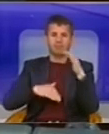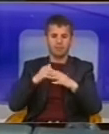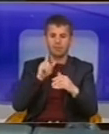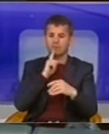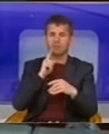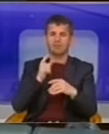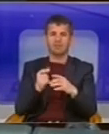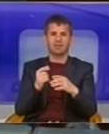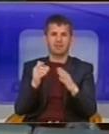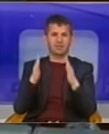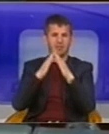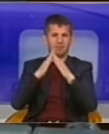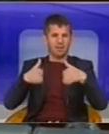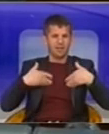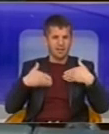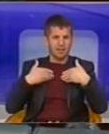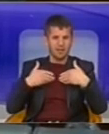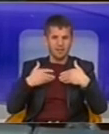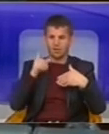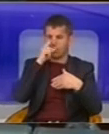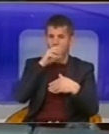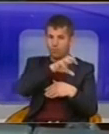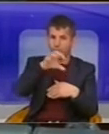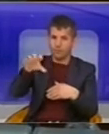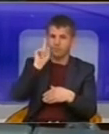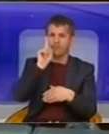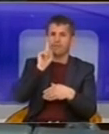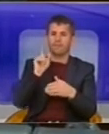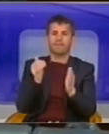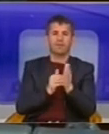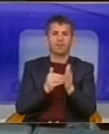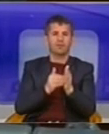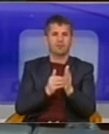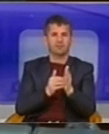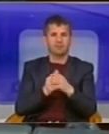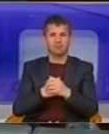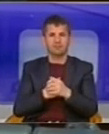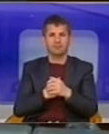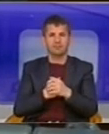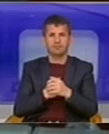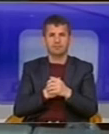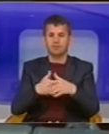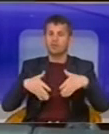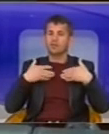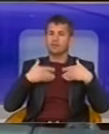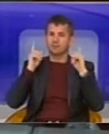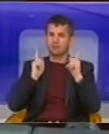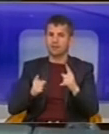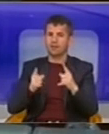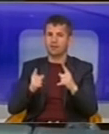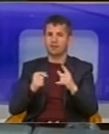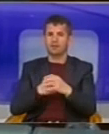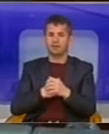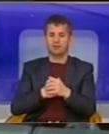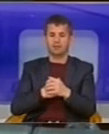planifikohet ndërtimi shtëpive të rinjës në përkomuna, por kjo nuk mjafton. Të rinjët kanë nevoj për ndërtimin